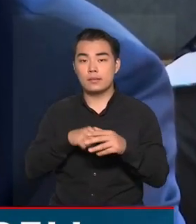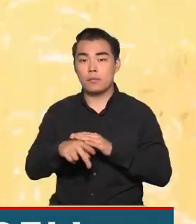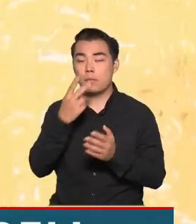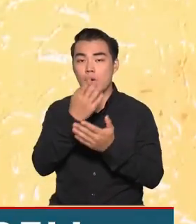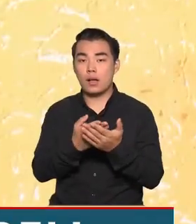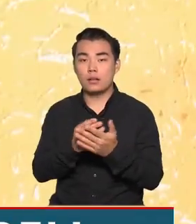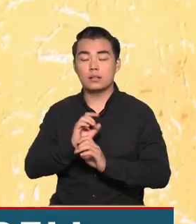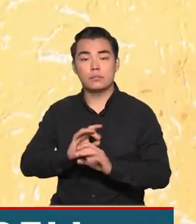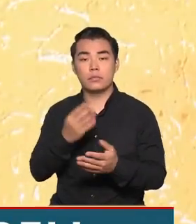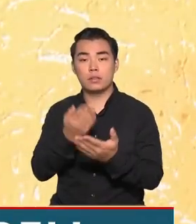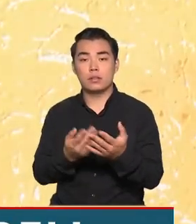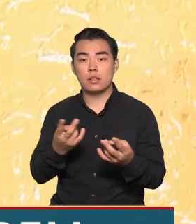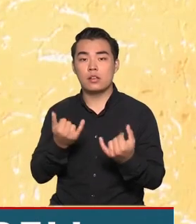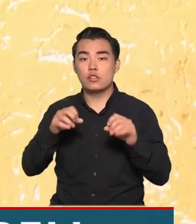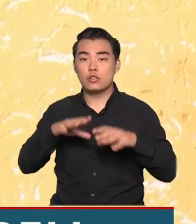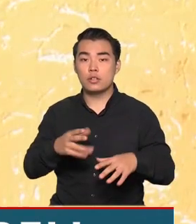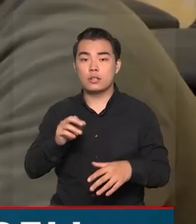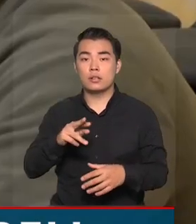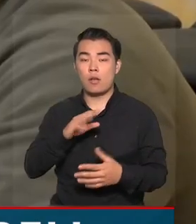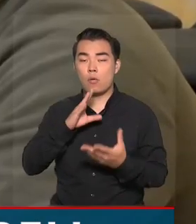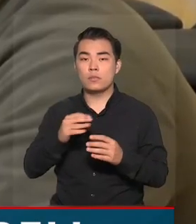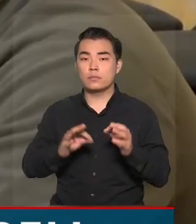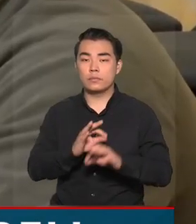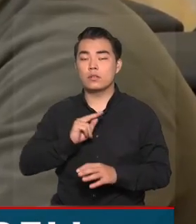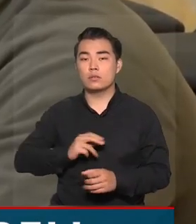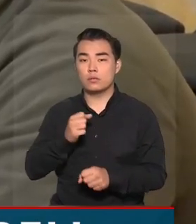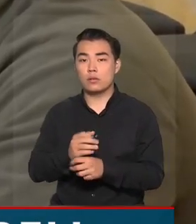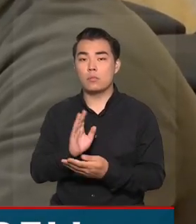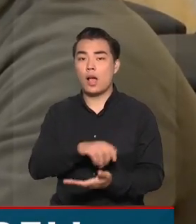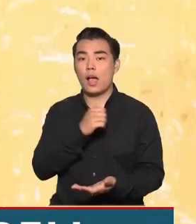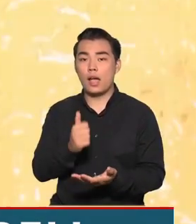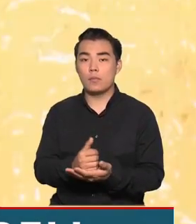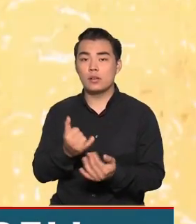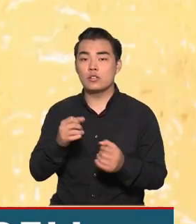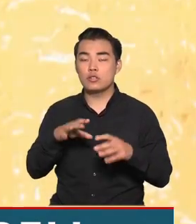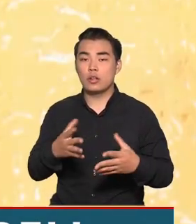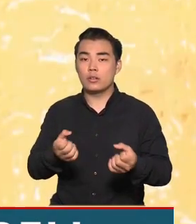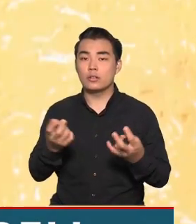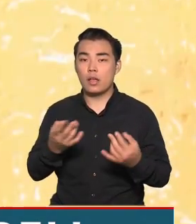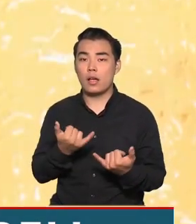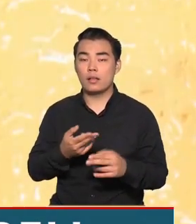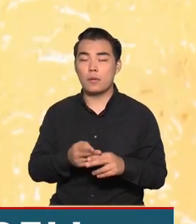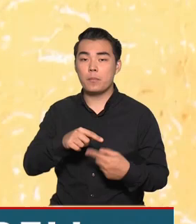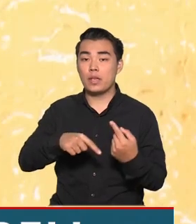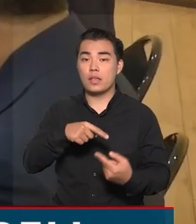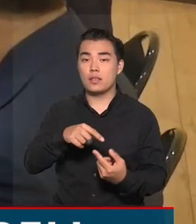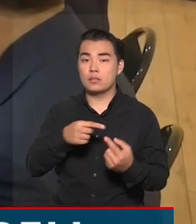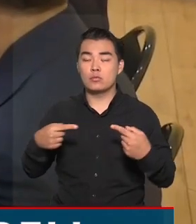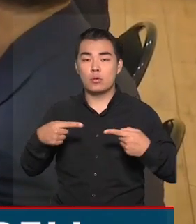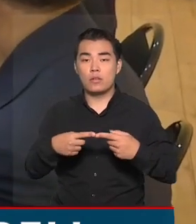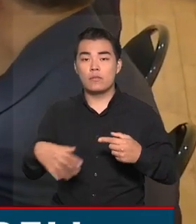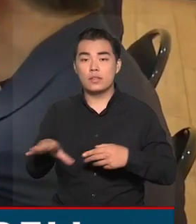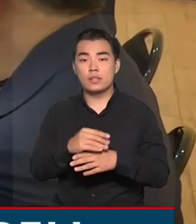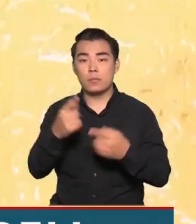түсіндіру керек. Ең бастысы шешім қабылдау үшін жұмыла жұмыс істейміз. Жергілікті әкімдік тиісті шешім қабылдасын. Кәсіпорынның сұраныстарына қарай қажет жағдайдың